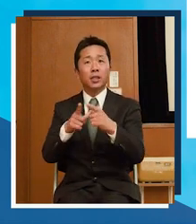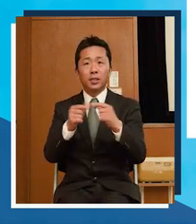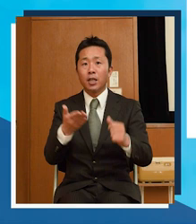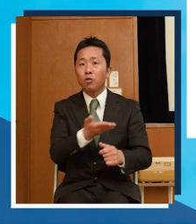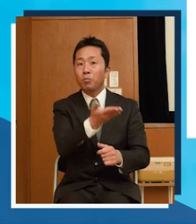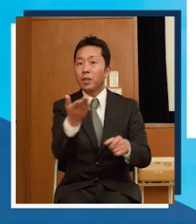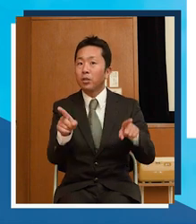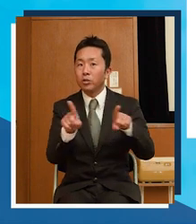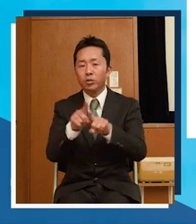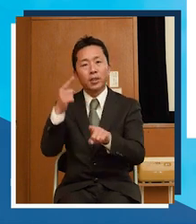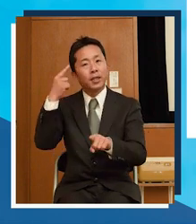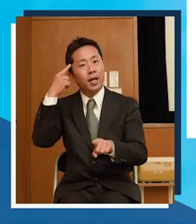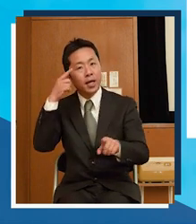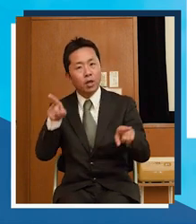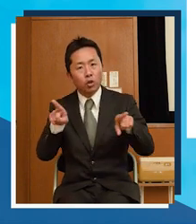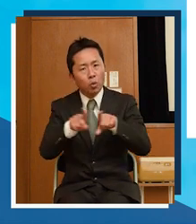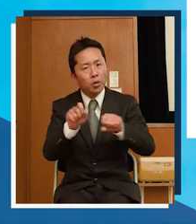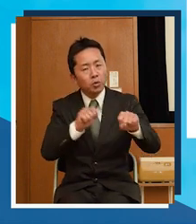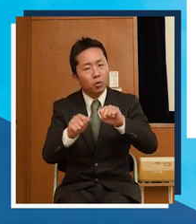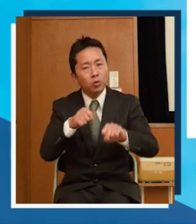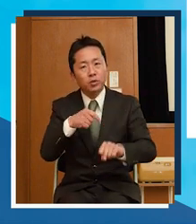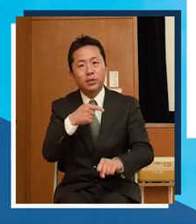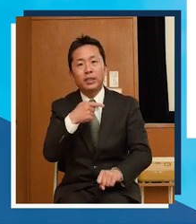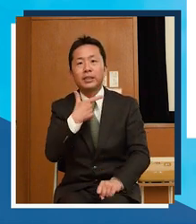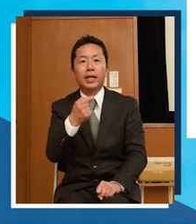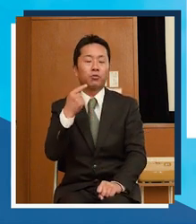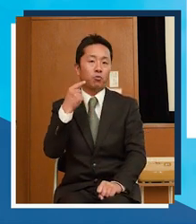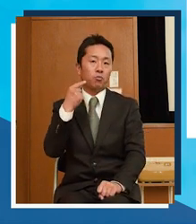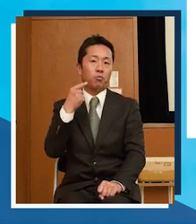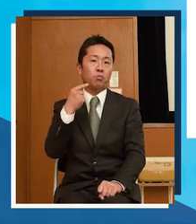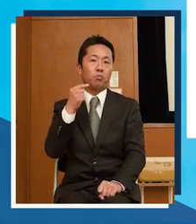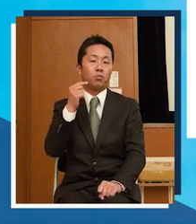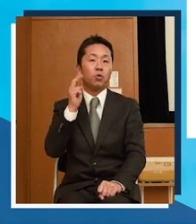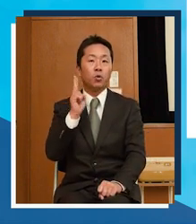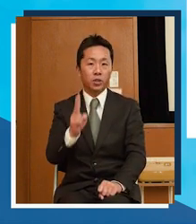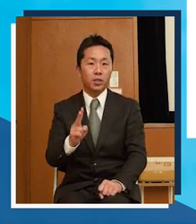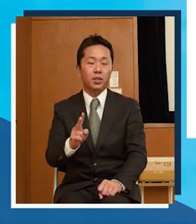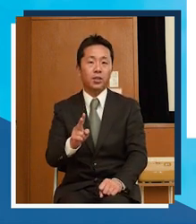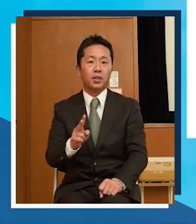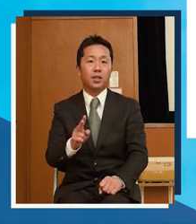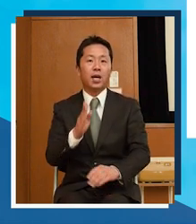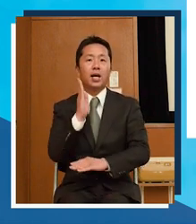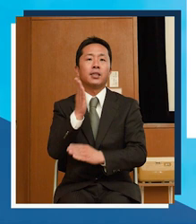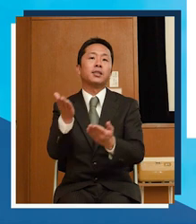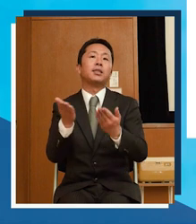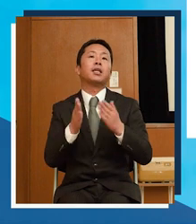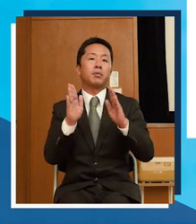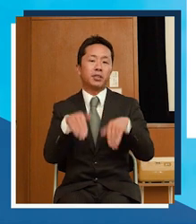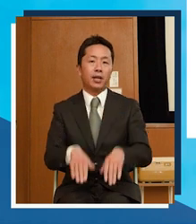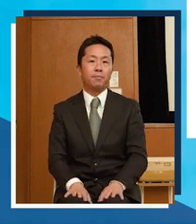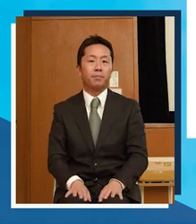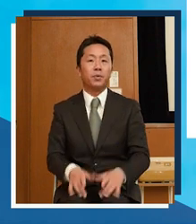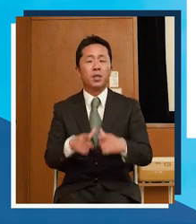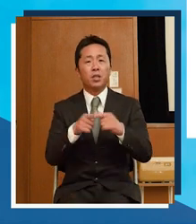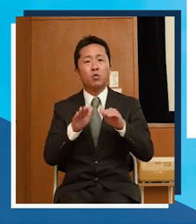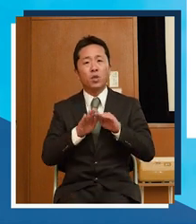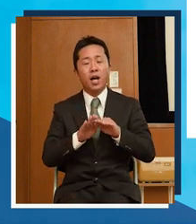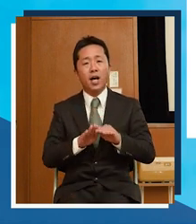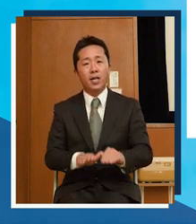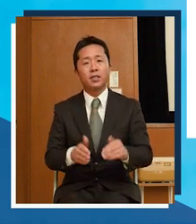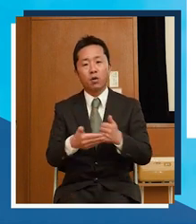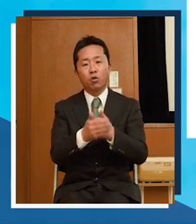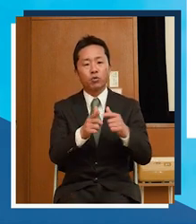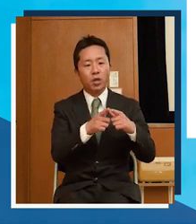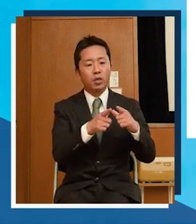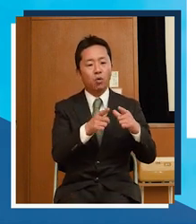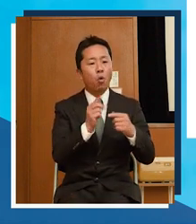皆さんと一緒に考え共に行動していただきたいということをえこのように語らせていただきました日本の安全保障は沖縄だけ